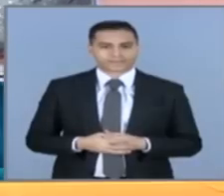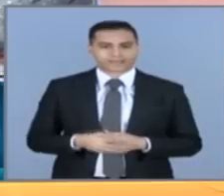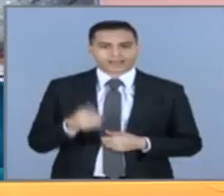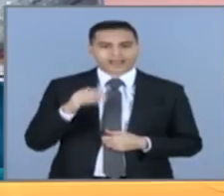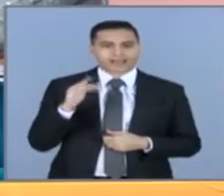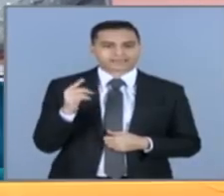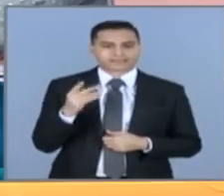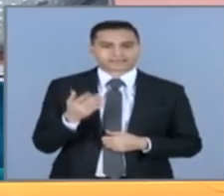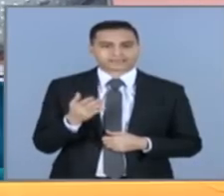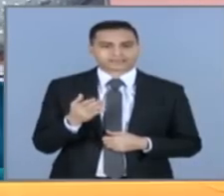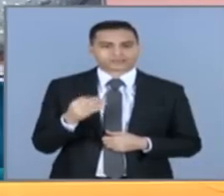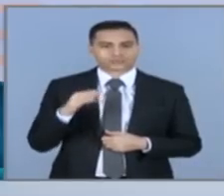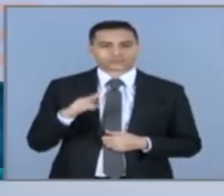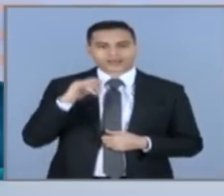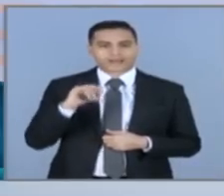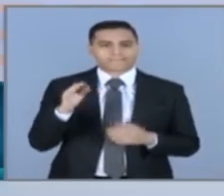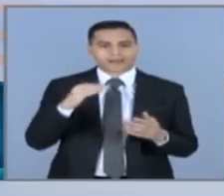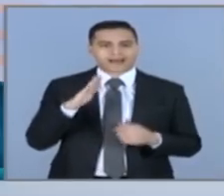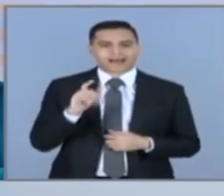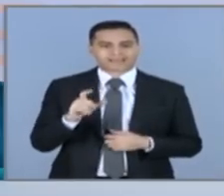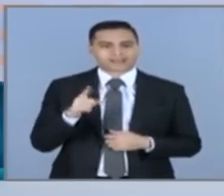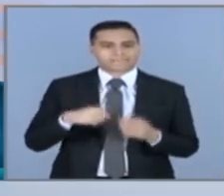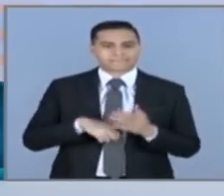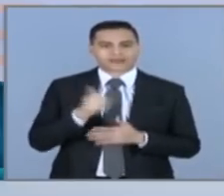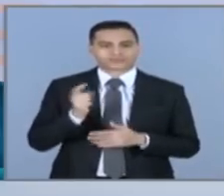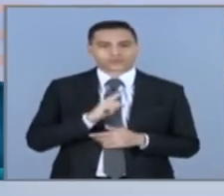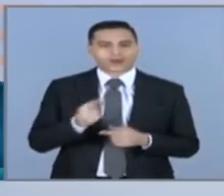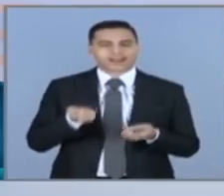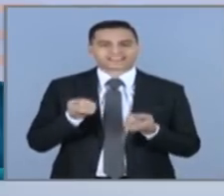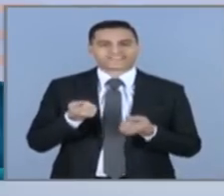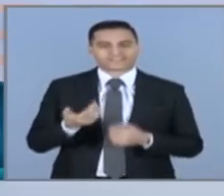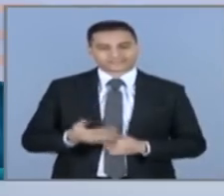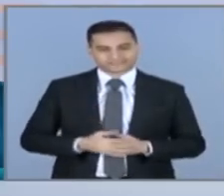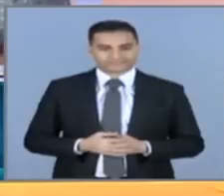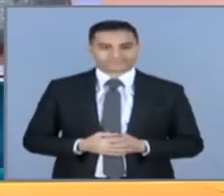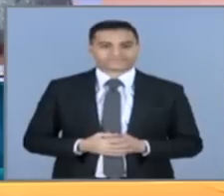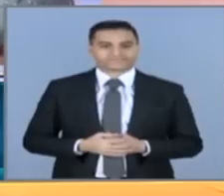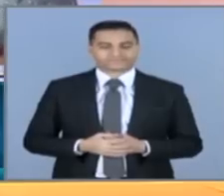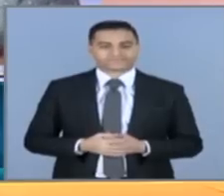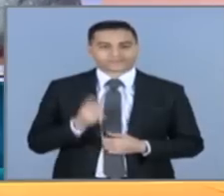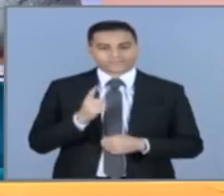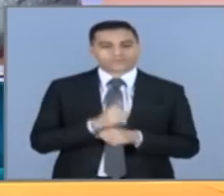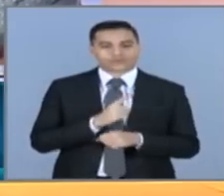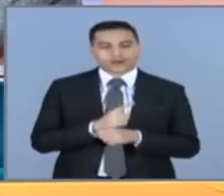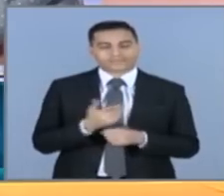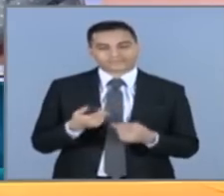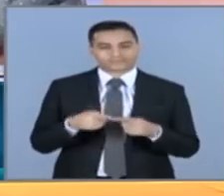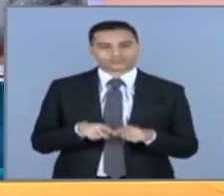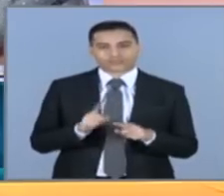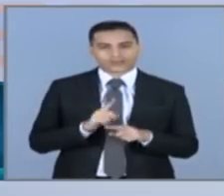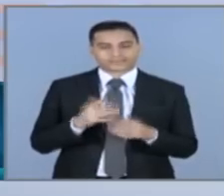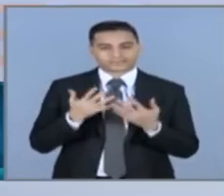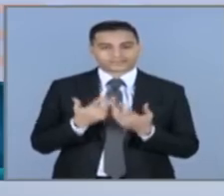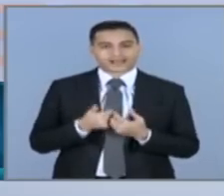آسر حسام حسن. حسام حسن ما كسبش الدوري ولا مرة كمدرب.